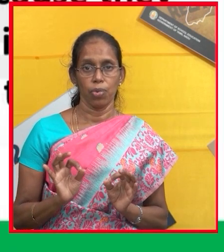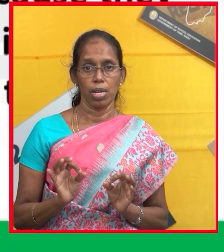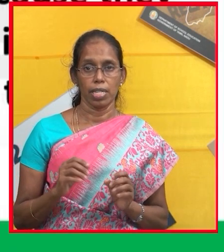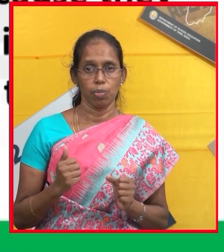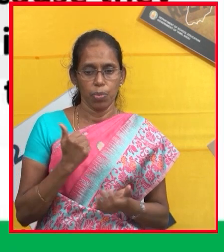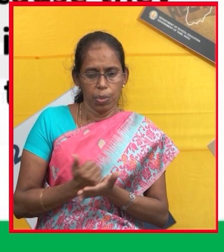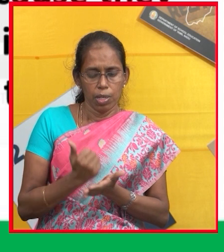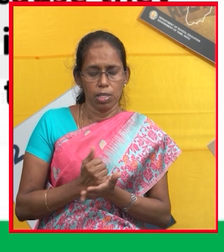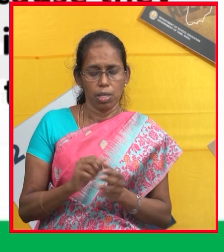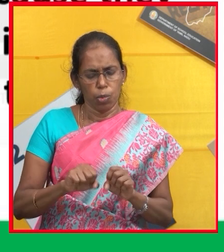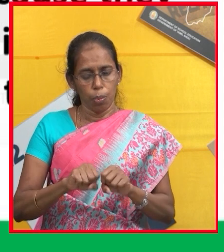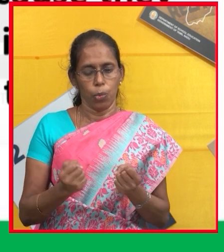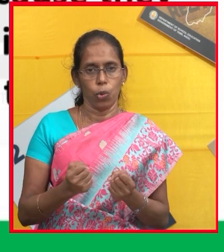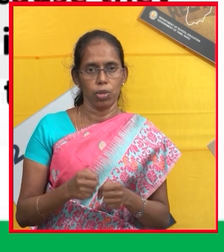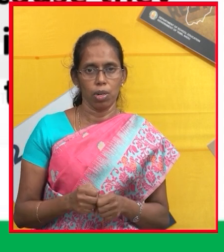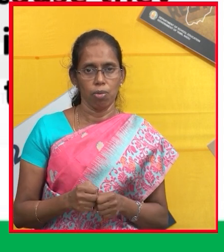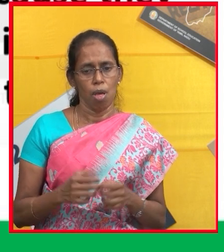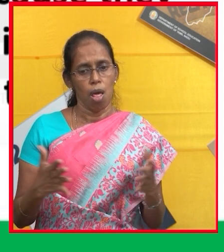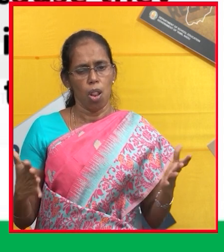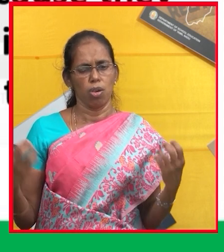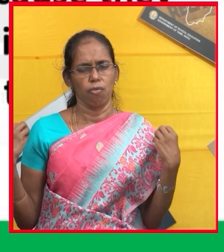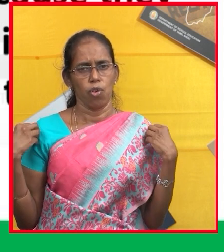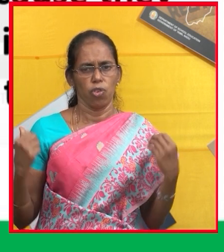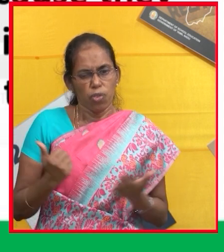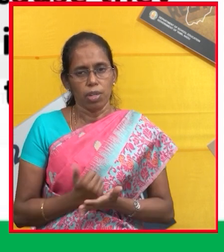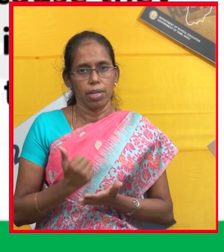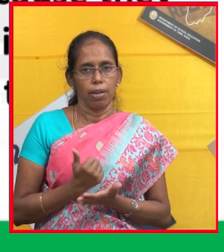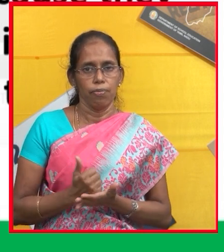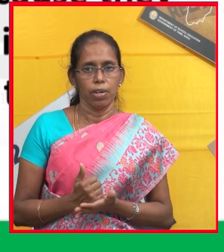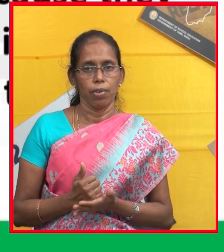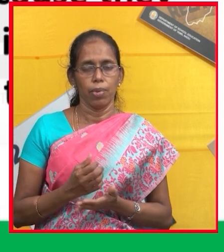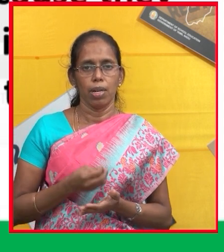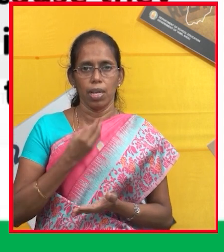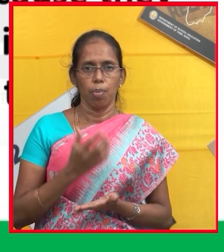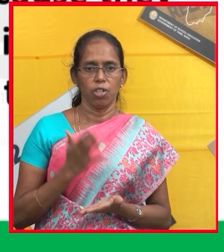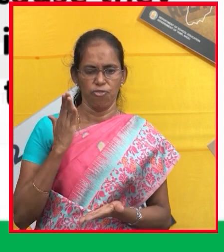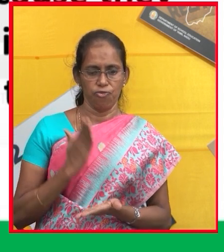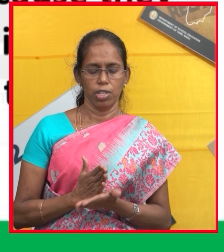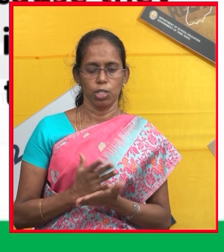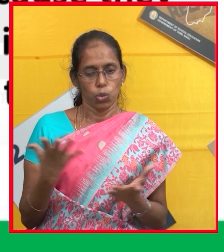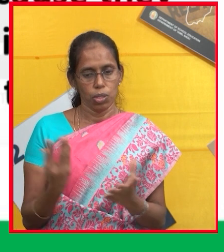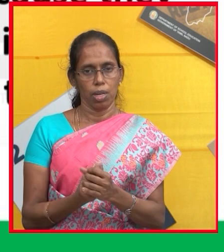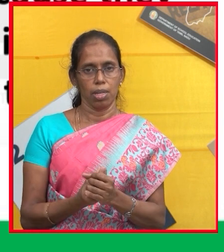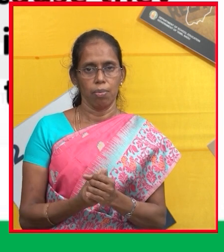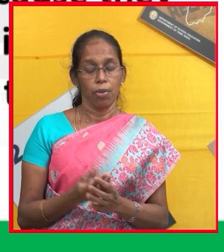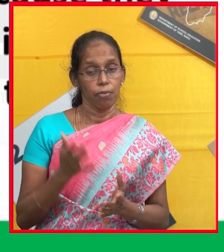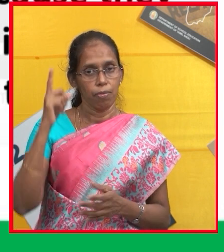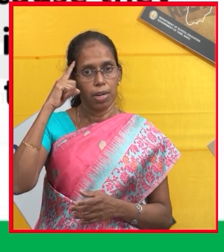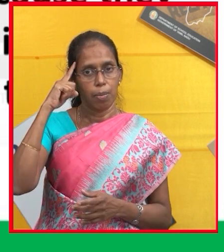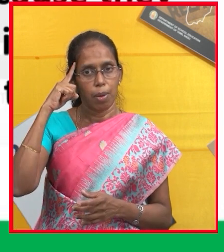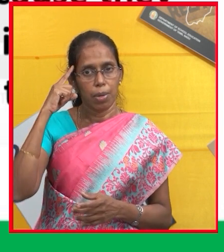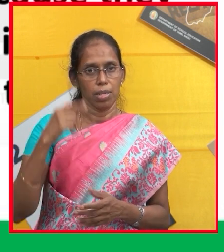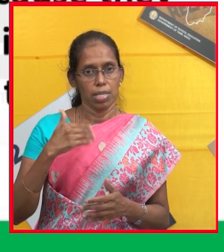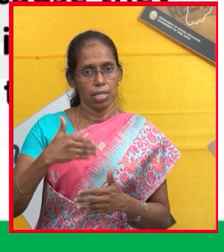when something broke down and after a lot of hard work and effort, we were able to fix it together. We will remember